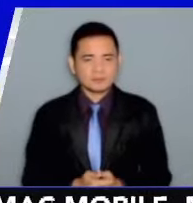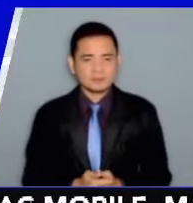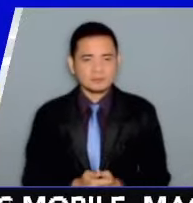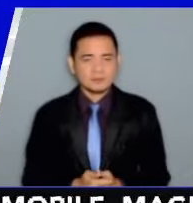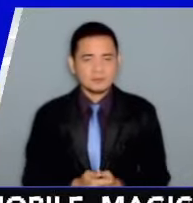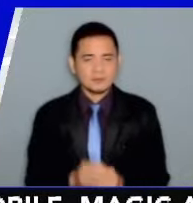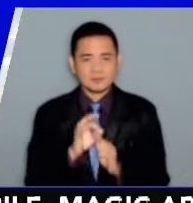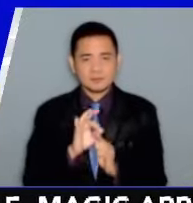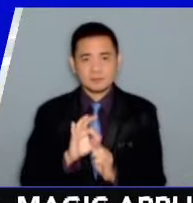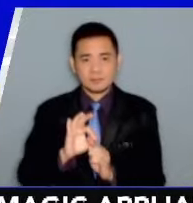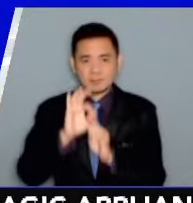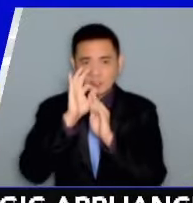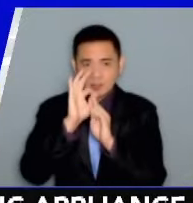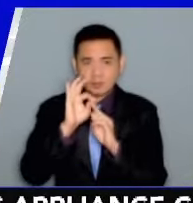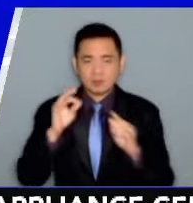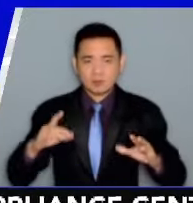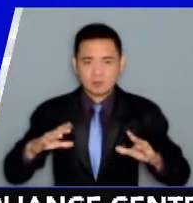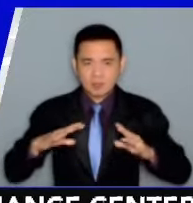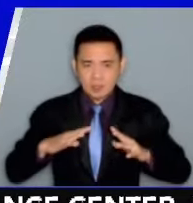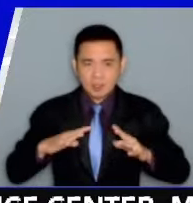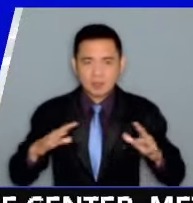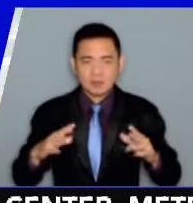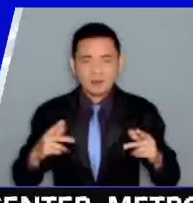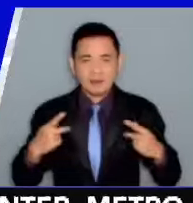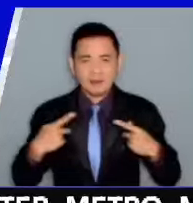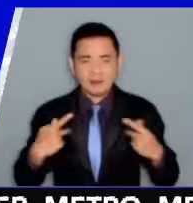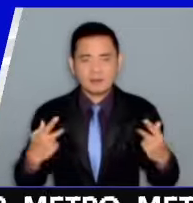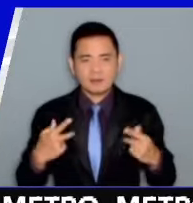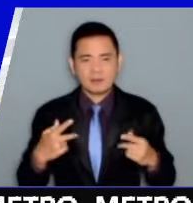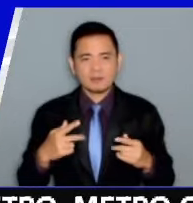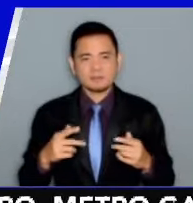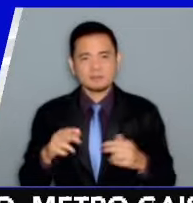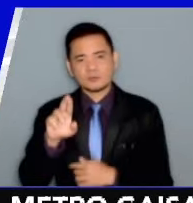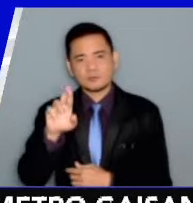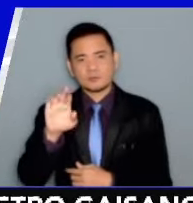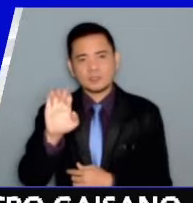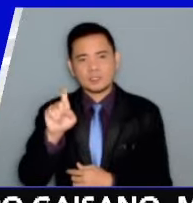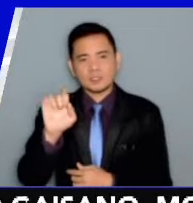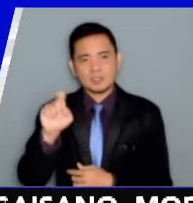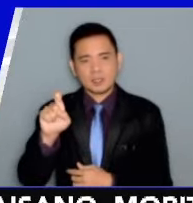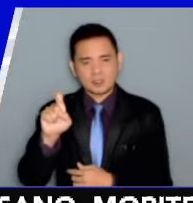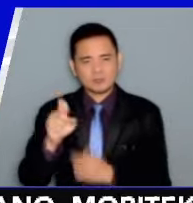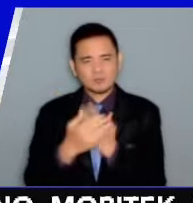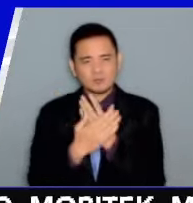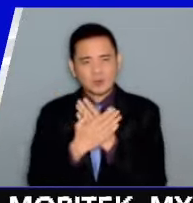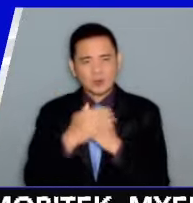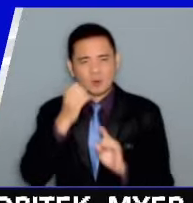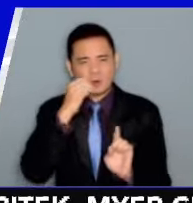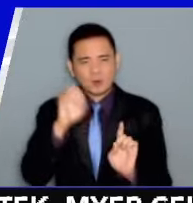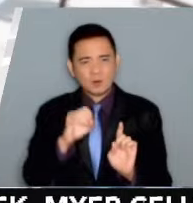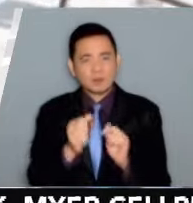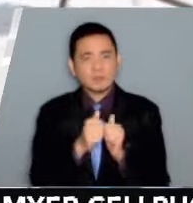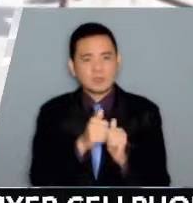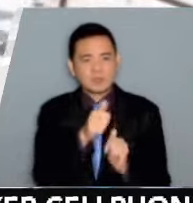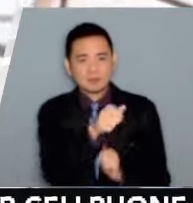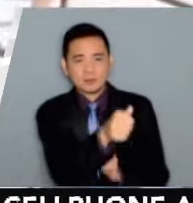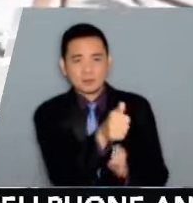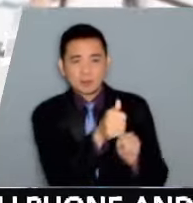occasion relax order which is allowing the operators a flexibility of